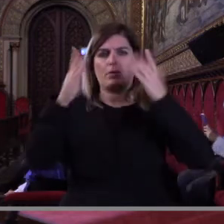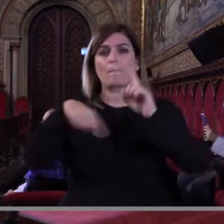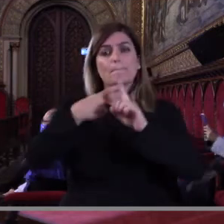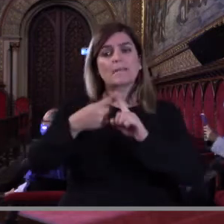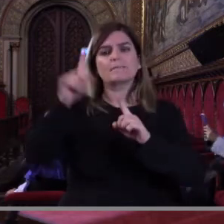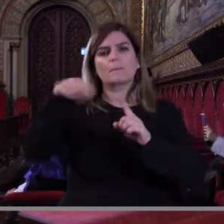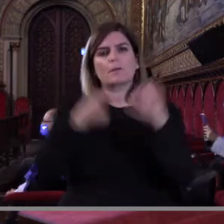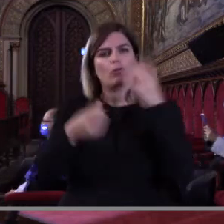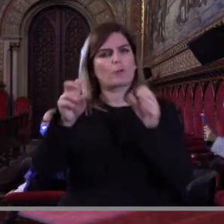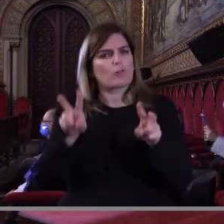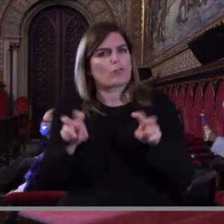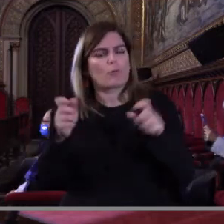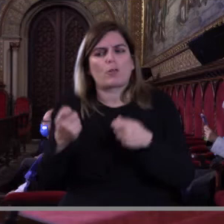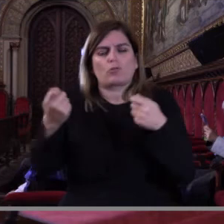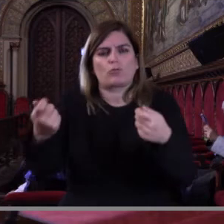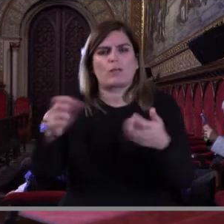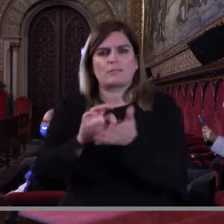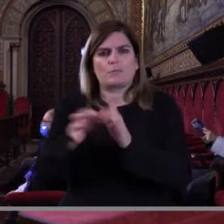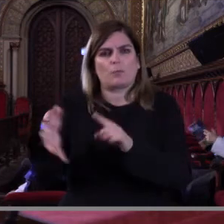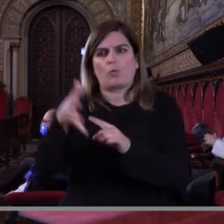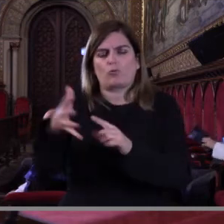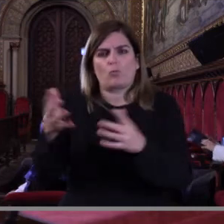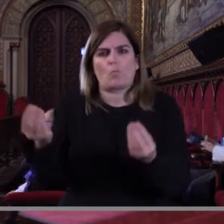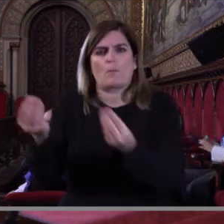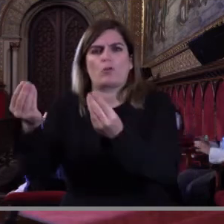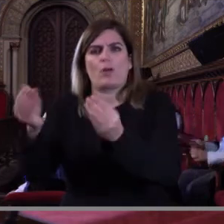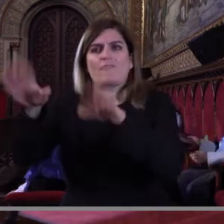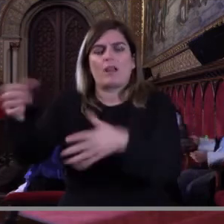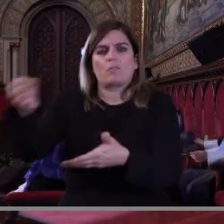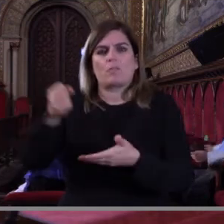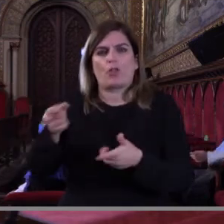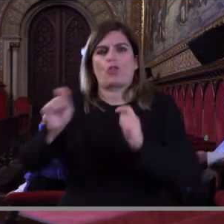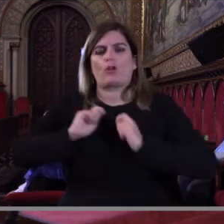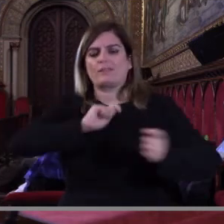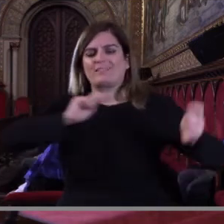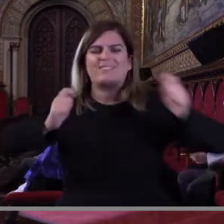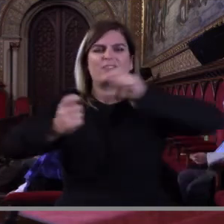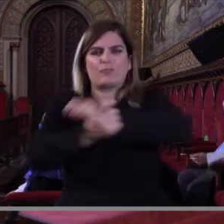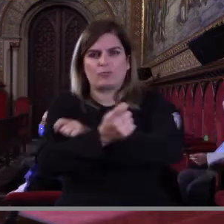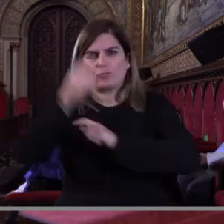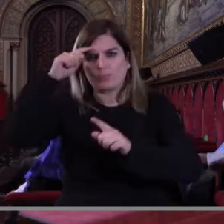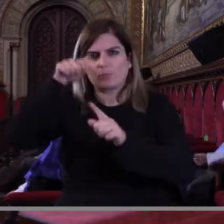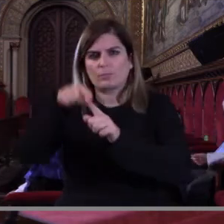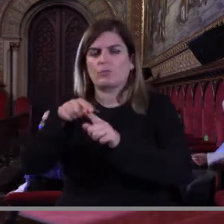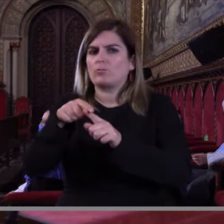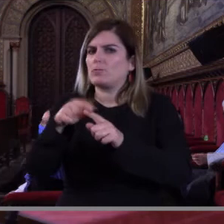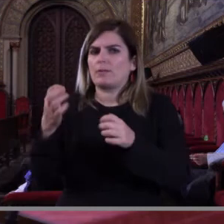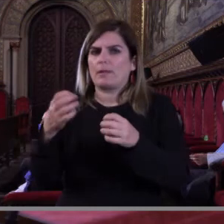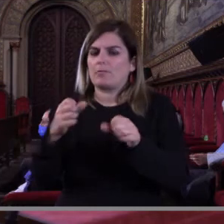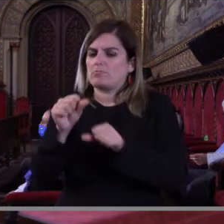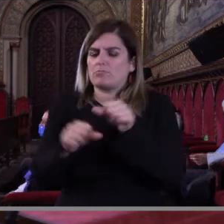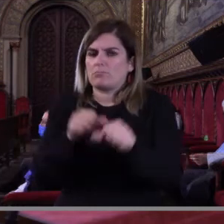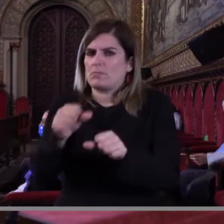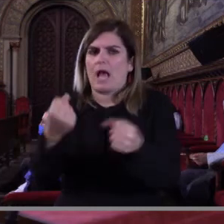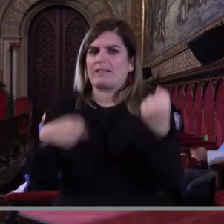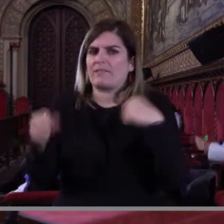l'economia i enfortir el sistema productiu, amb una inversió que sigui transformadora i dedicada a l'increment de la productivitat.